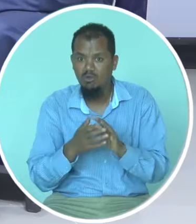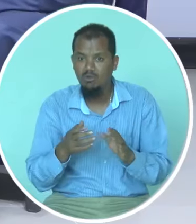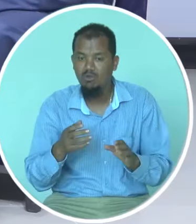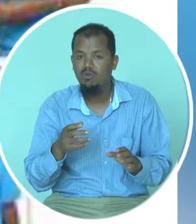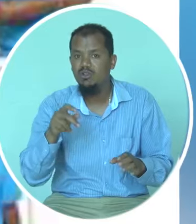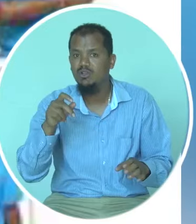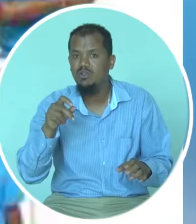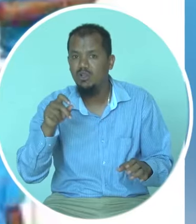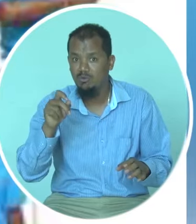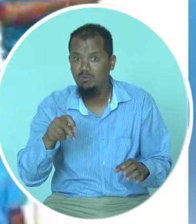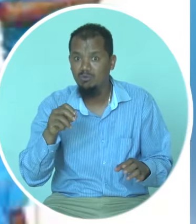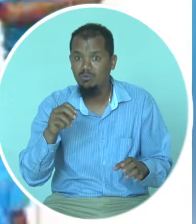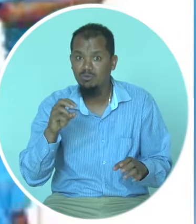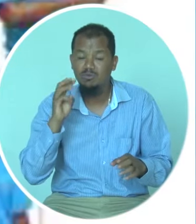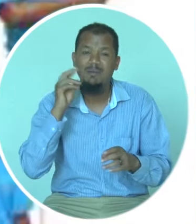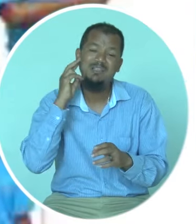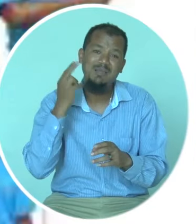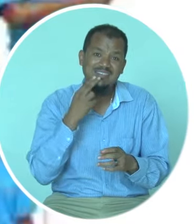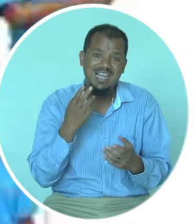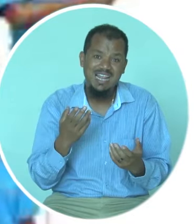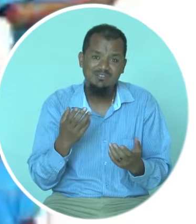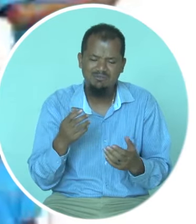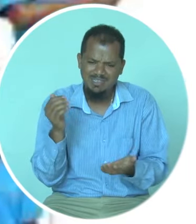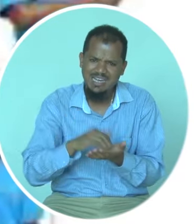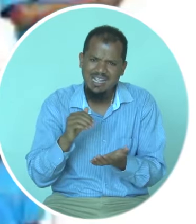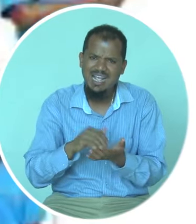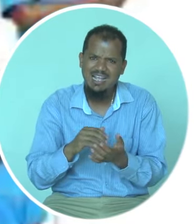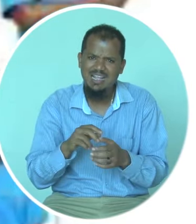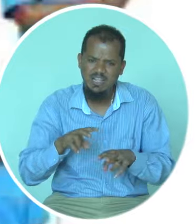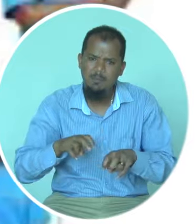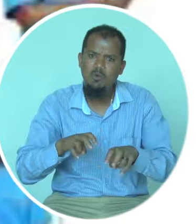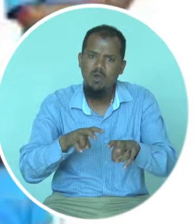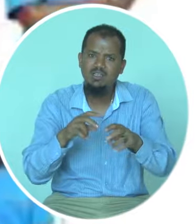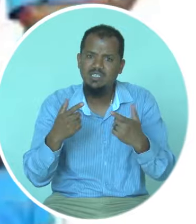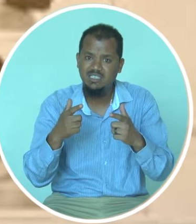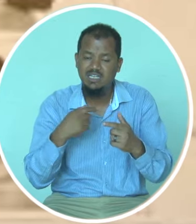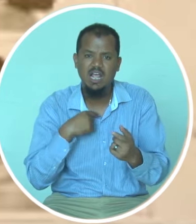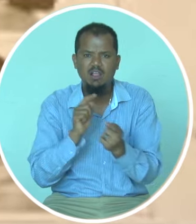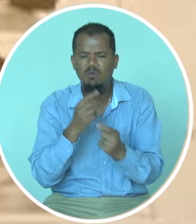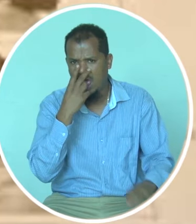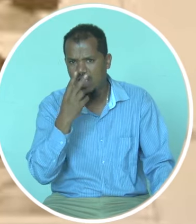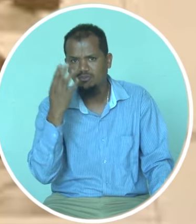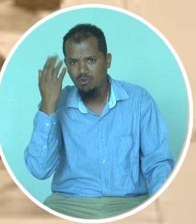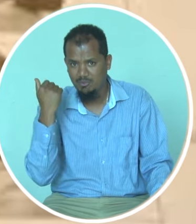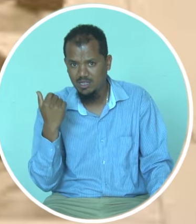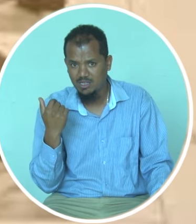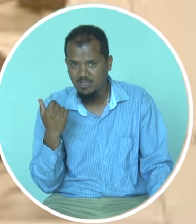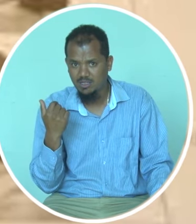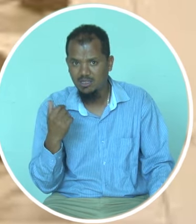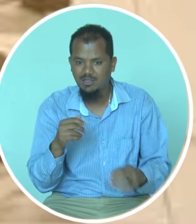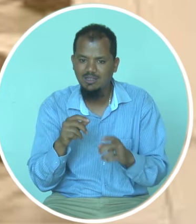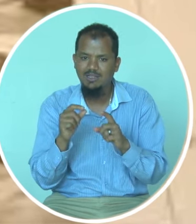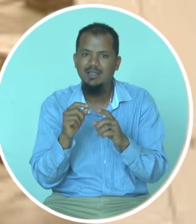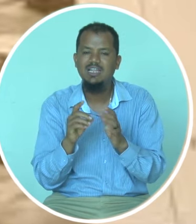ሱዳን ማህበረሰብ መስማይ ሰናቸው ተደጋጋሚ የመጓዝ እድሉ ገጥሞኝ አይቼው ነበር እንደውም